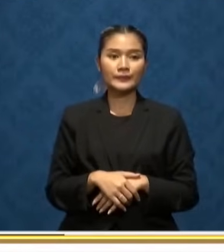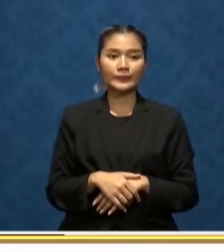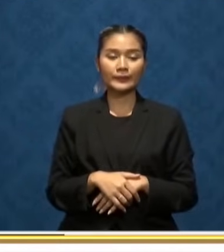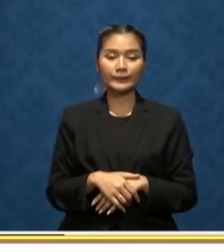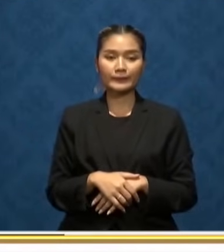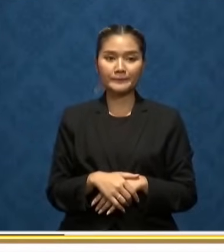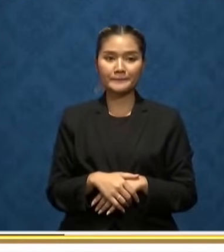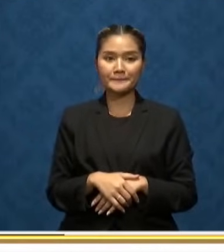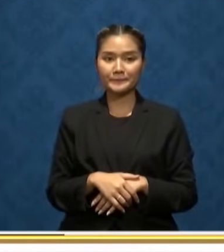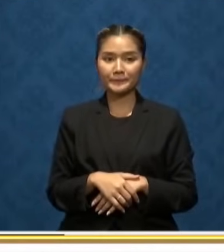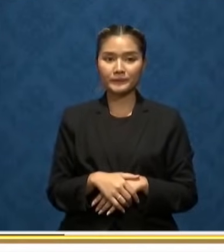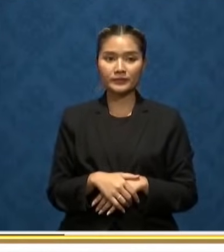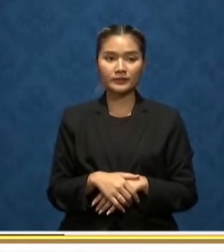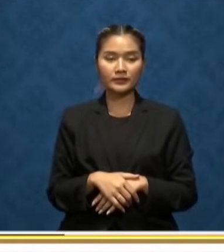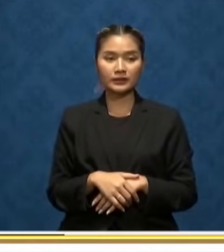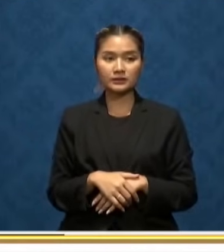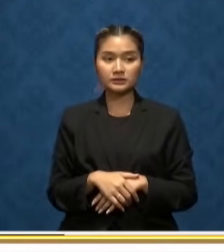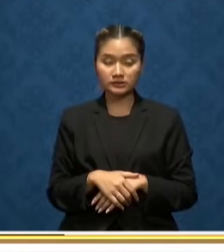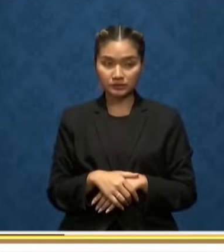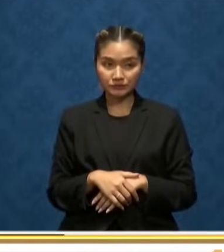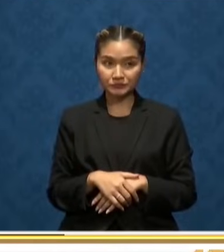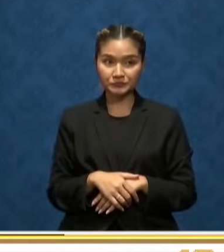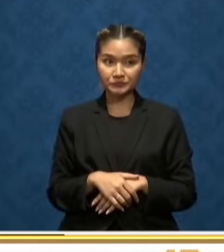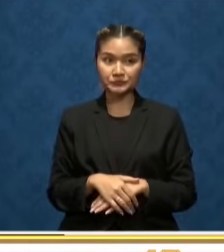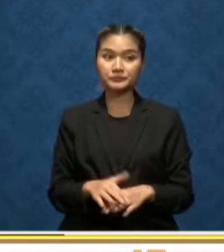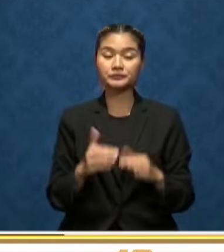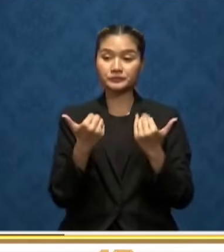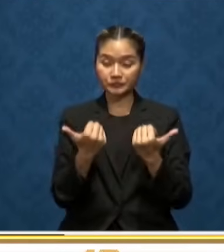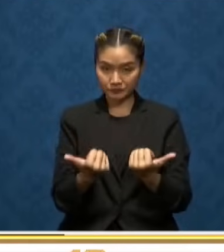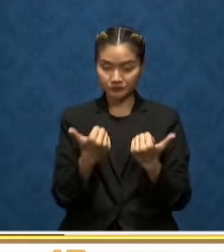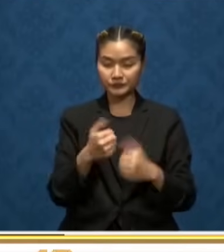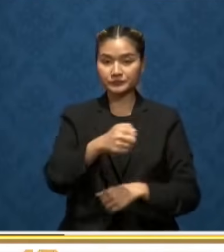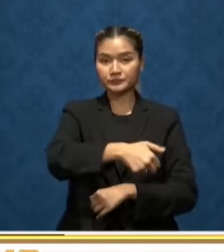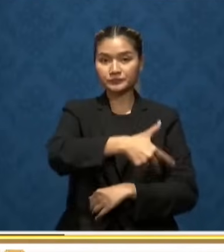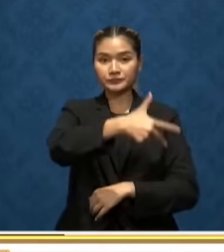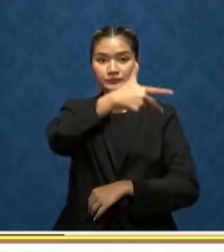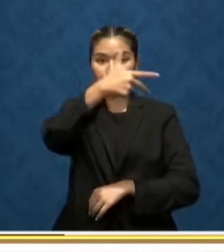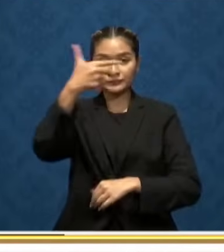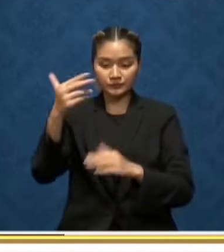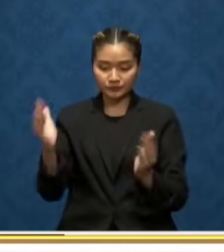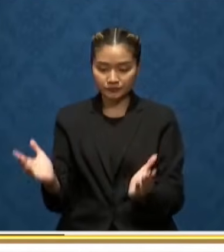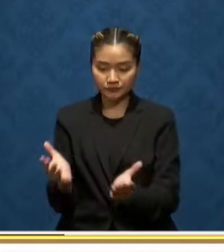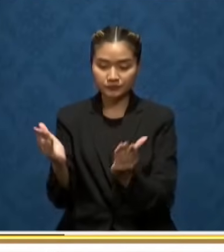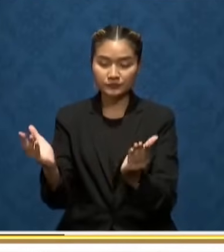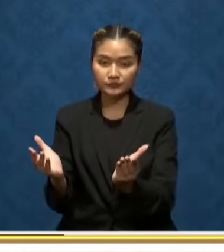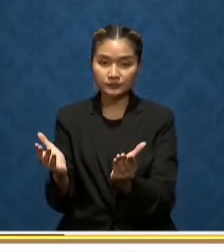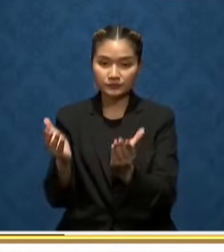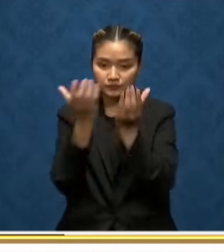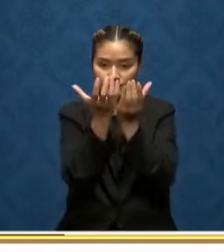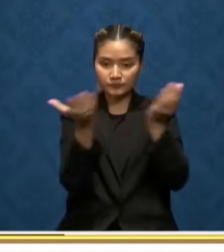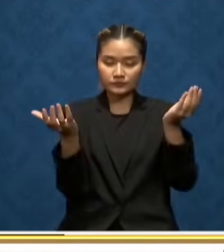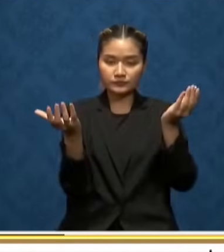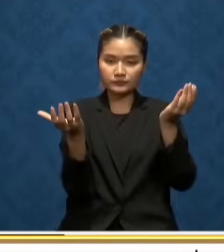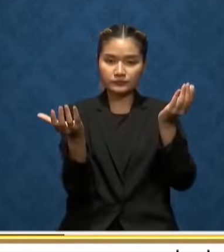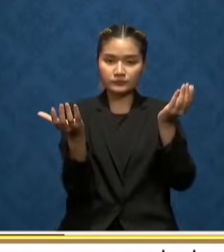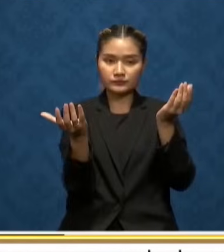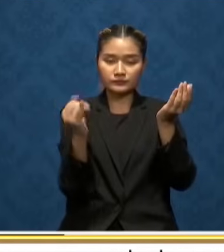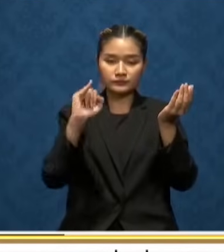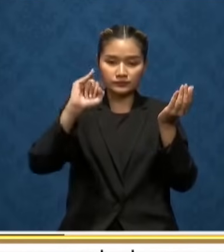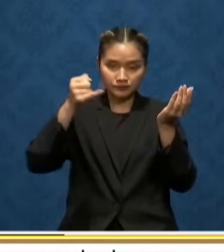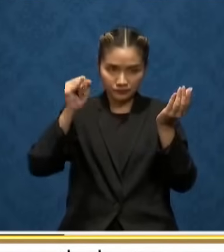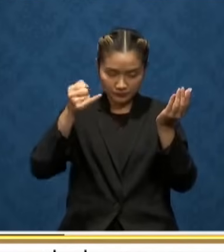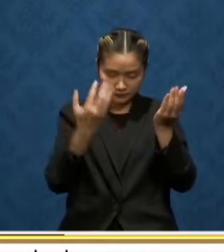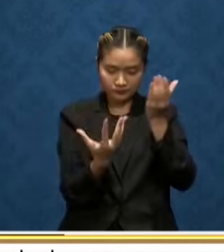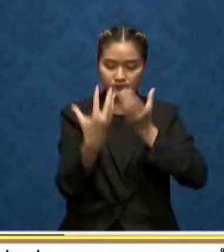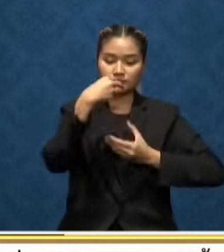มีไทย PBS ไปส่งเสริมให้เกิดสื่อออนไลน์ที่ยึดจรรยาบรรณจริยธรรมเหมือนกับไทย